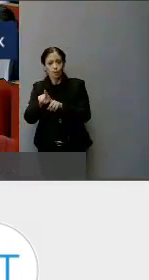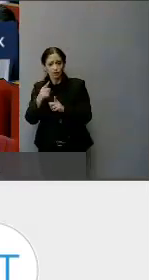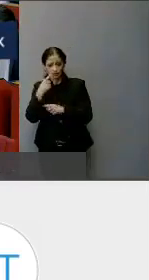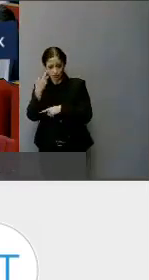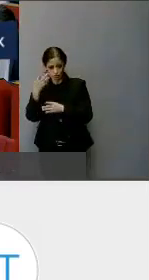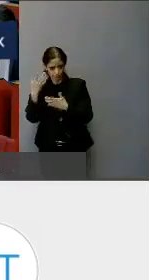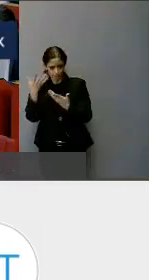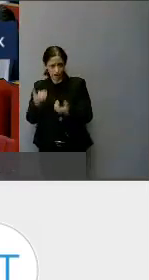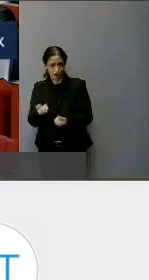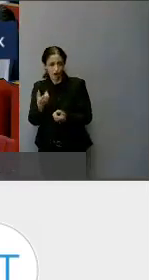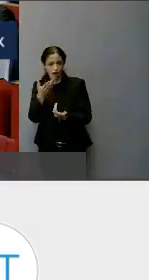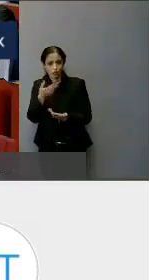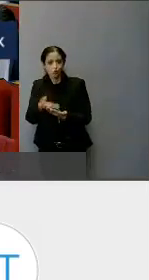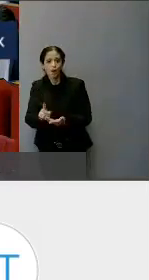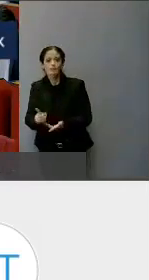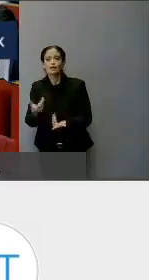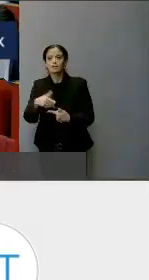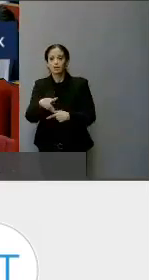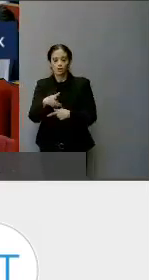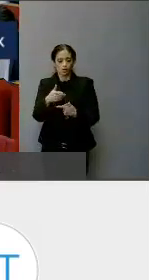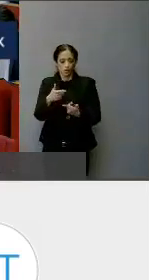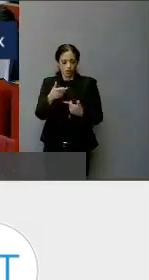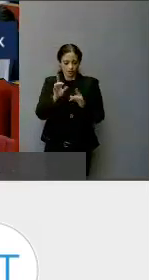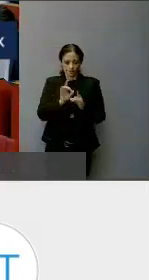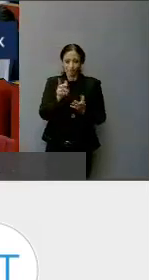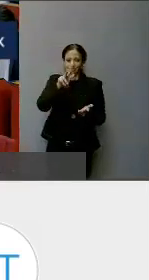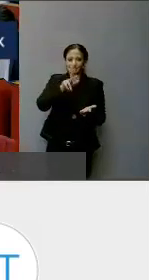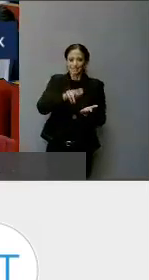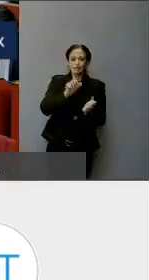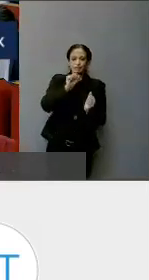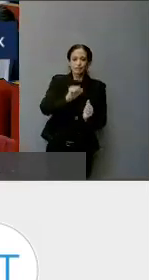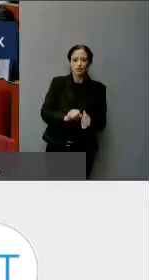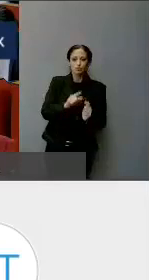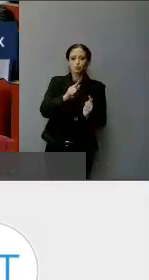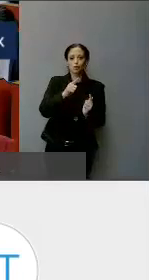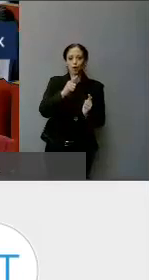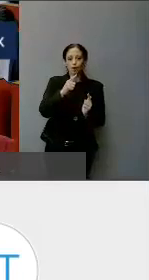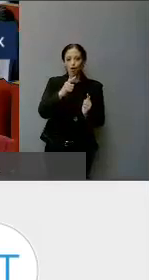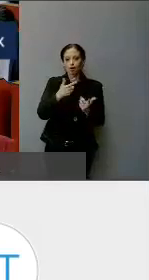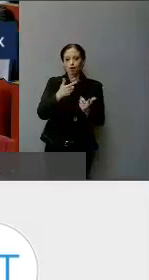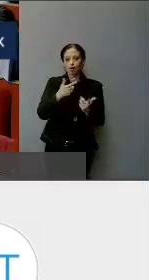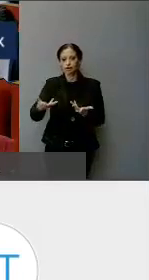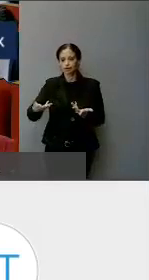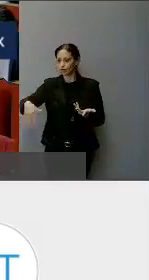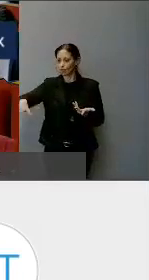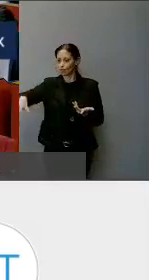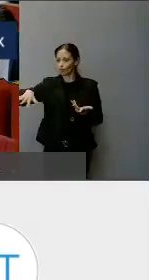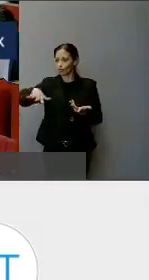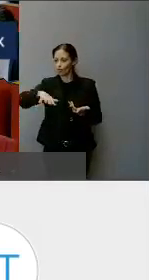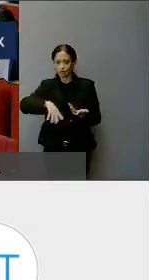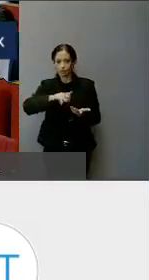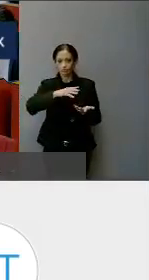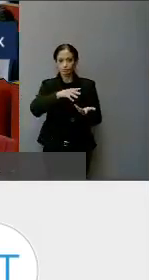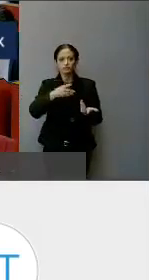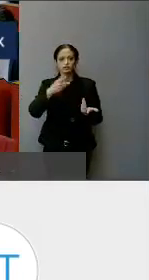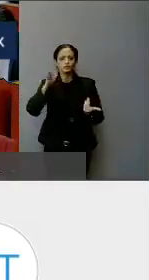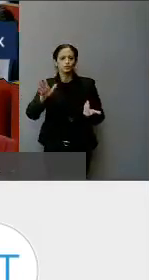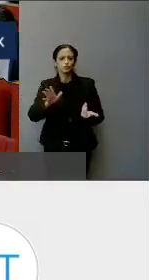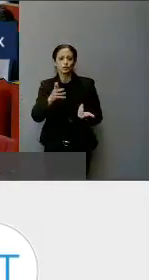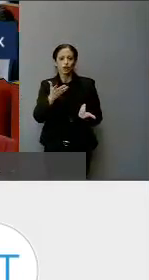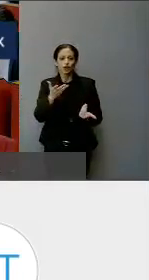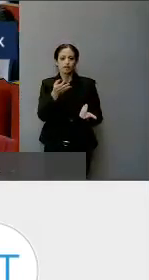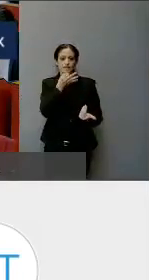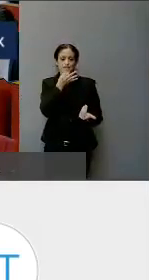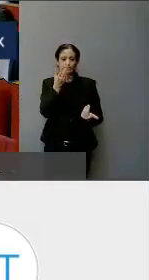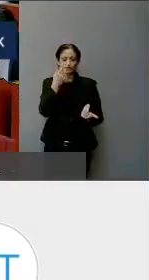poi in futuro può riguardare anche altri territori e questi territori saranno di volta in volta una singola vas la frammentazione delle vasche è vietata